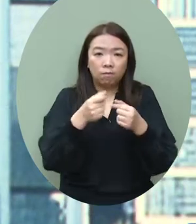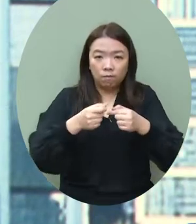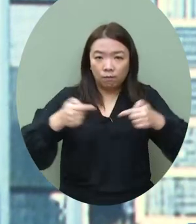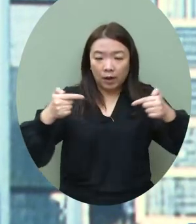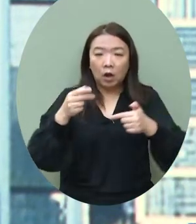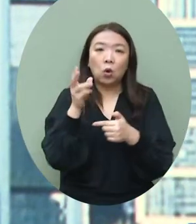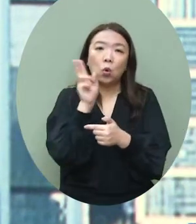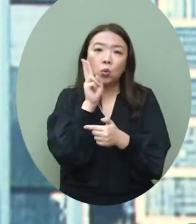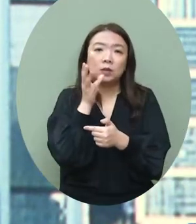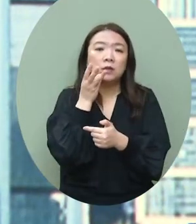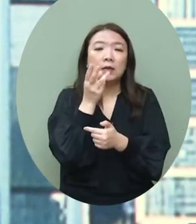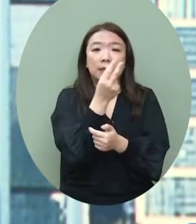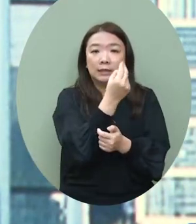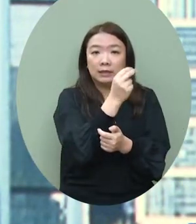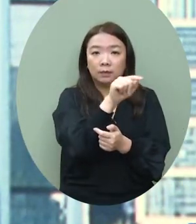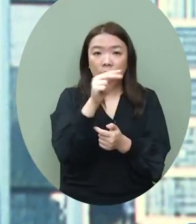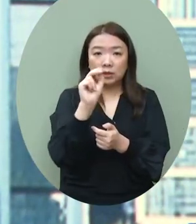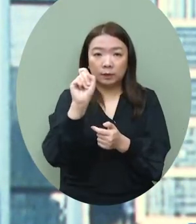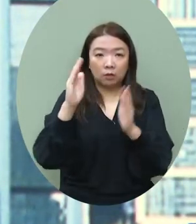咧已經過咗一半，係